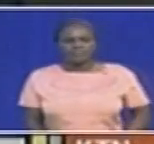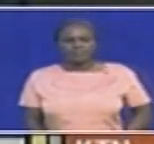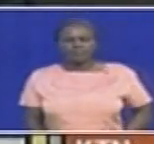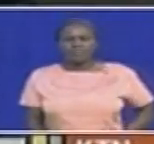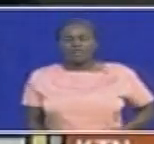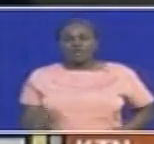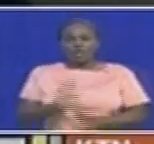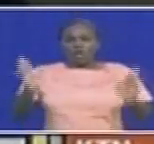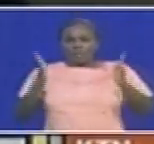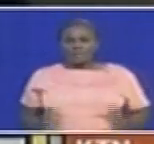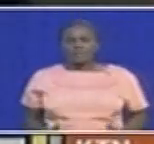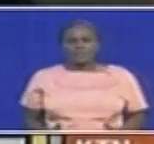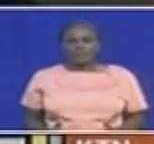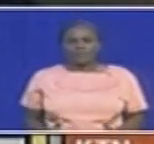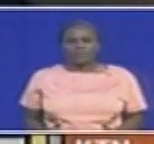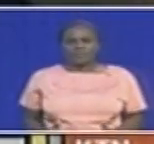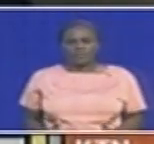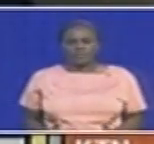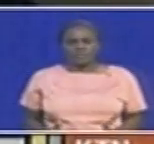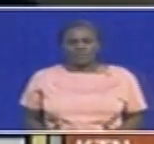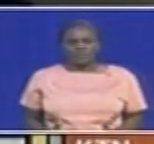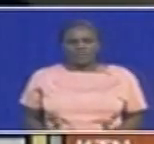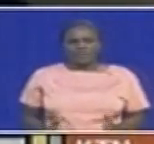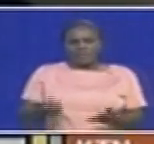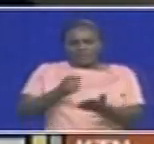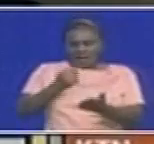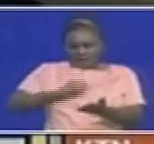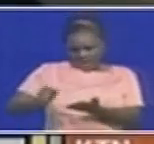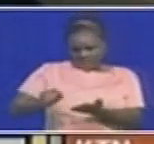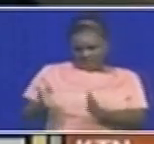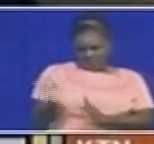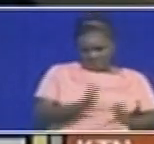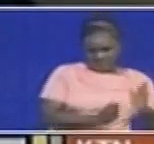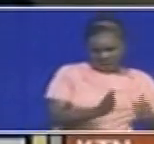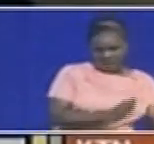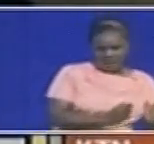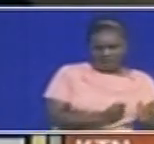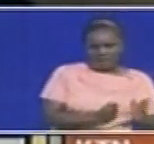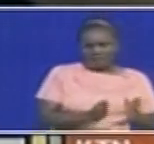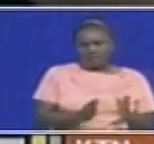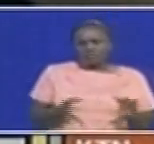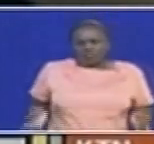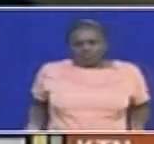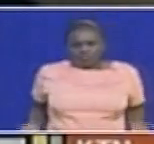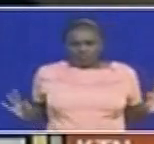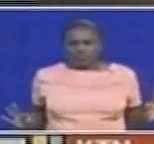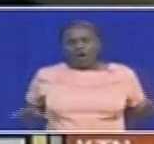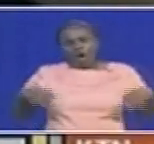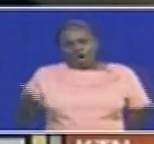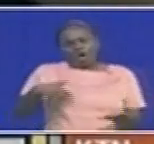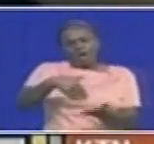No one writes down a plan to be broke or